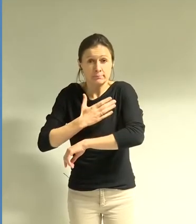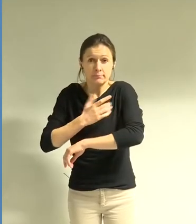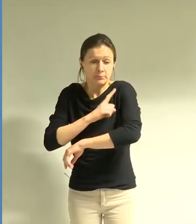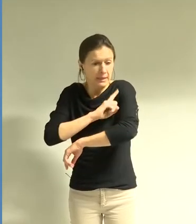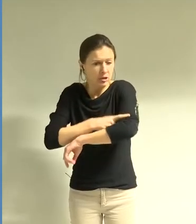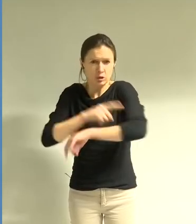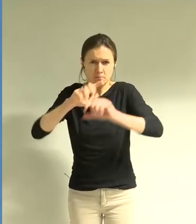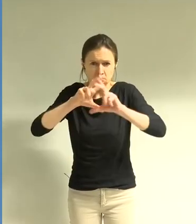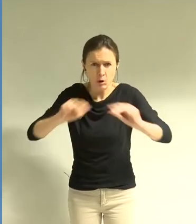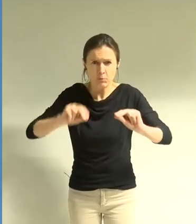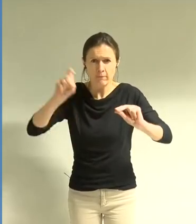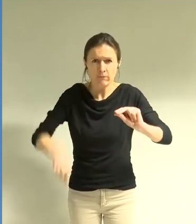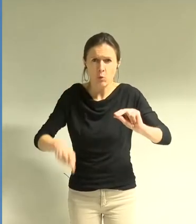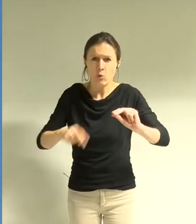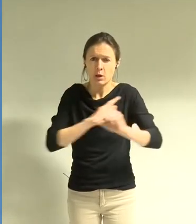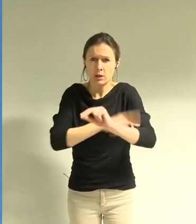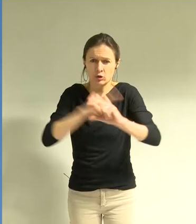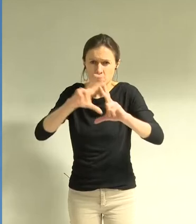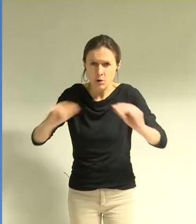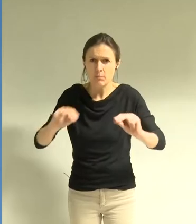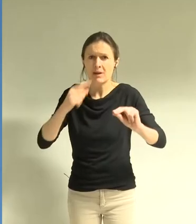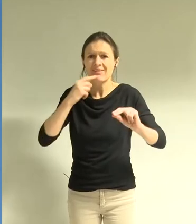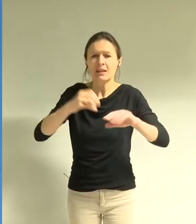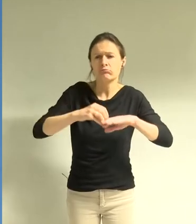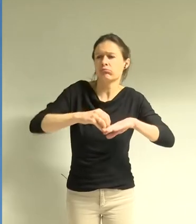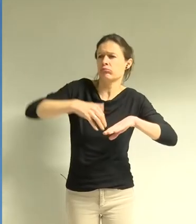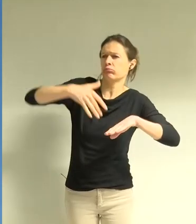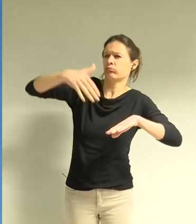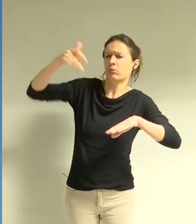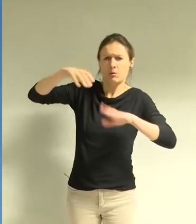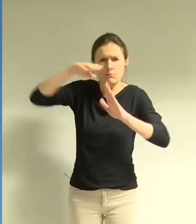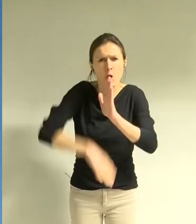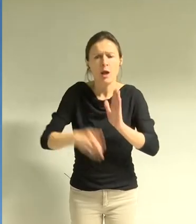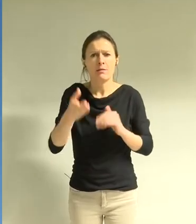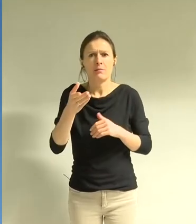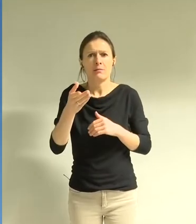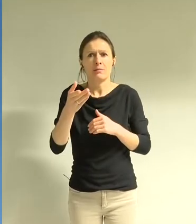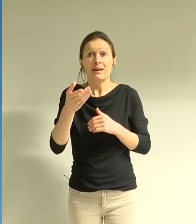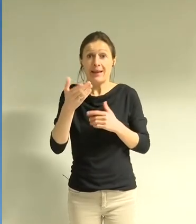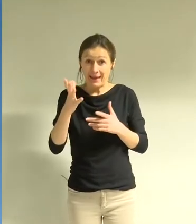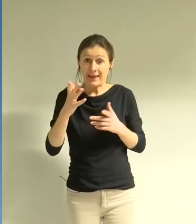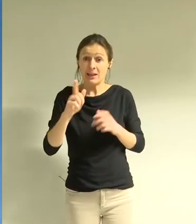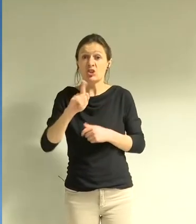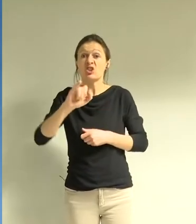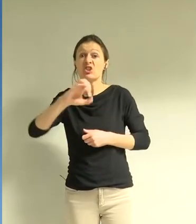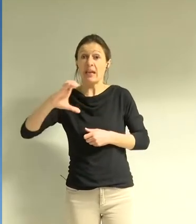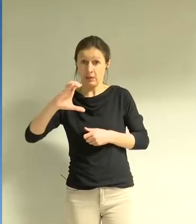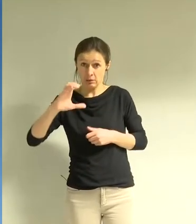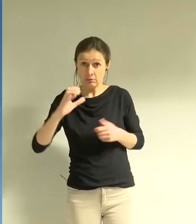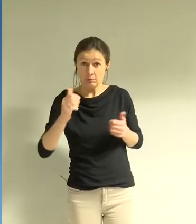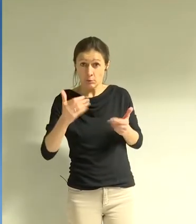serre et le giec anticipent d'ailleurs une progression du nucléaire dans ses scénarios qui permettraient de